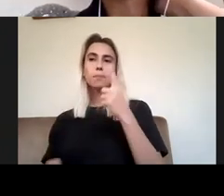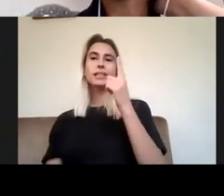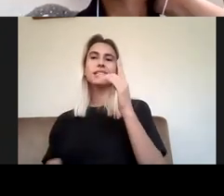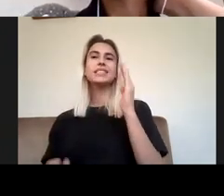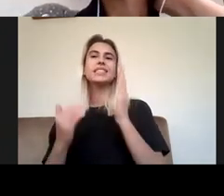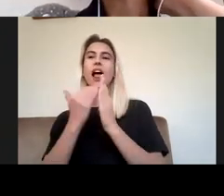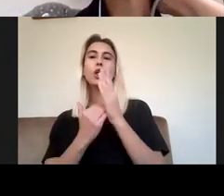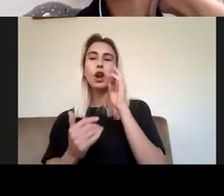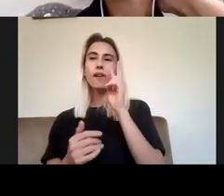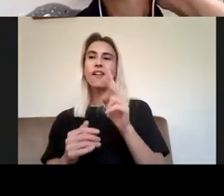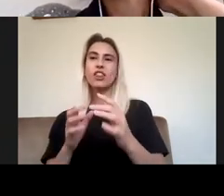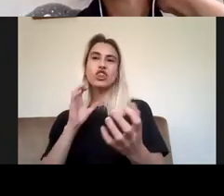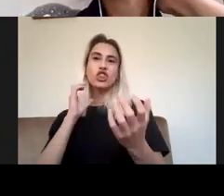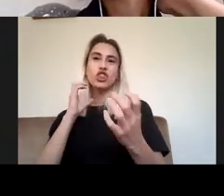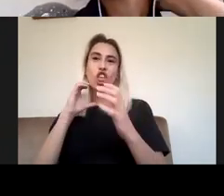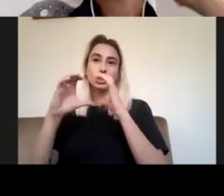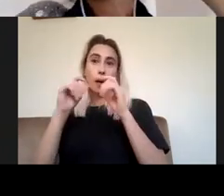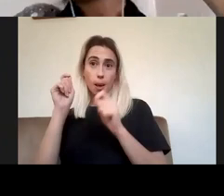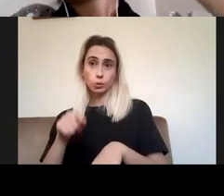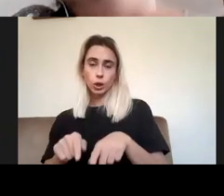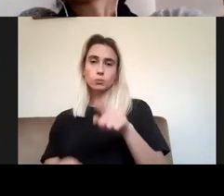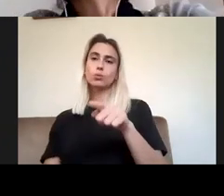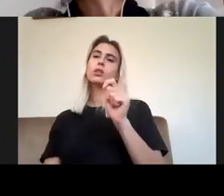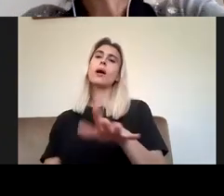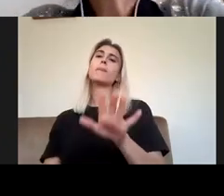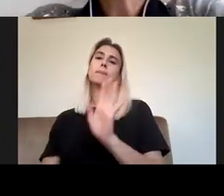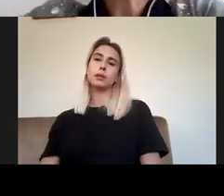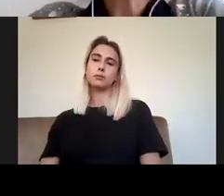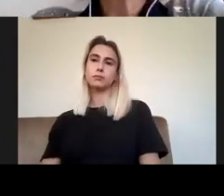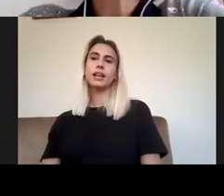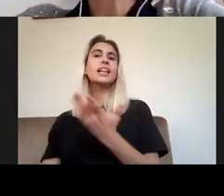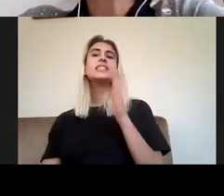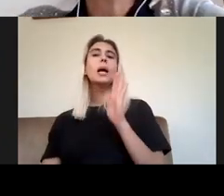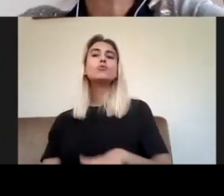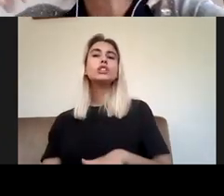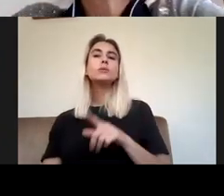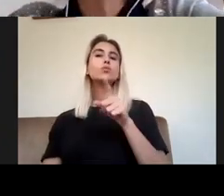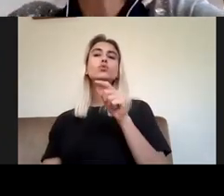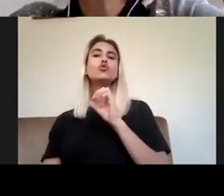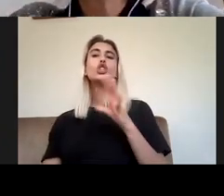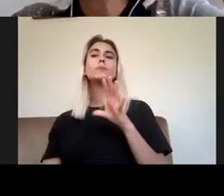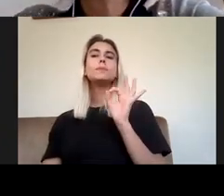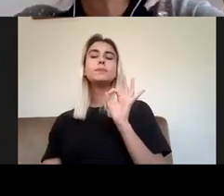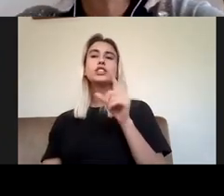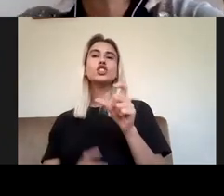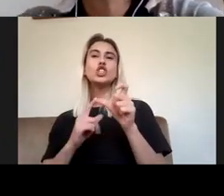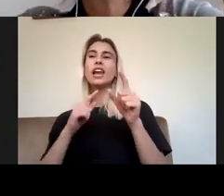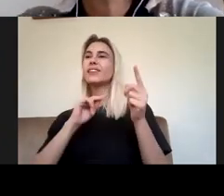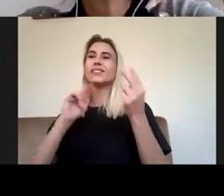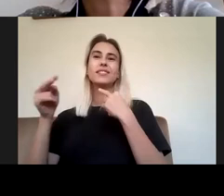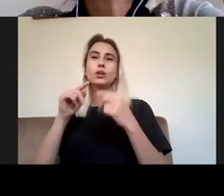faaliyeti yürütmüyorsanız bu iş yapmayın. Ha, nasıl yapacaksınız? Ha, bunun çözüm yolları olabilir. Mesela şehirler arası